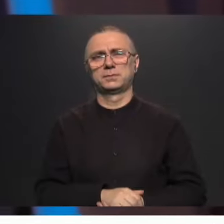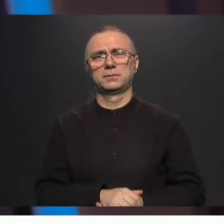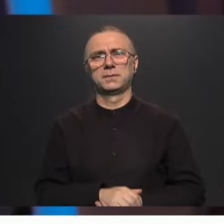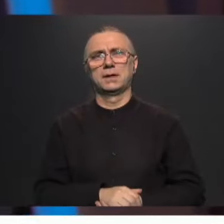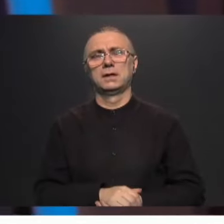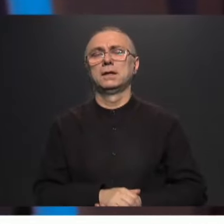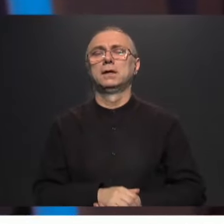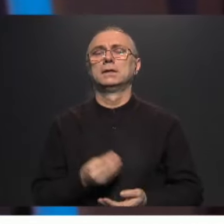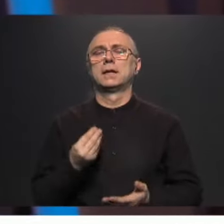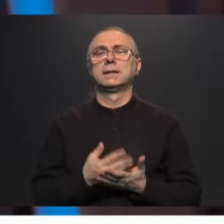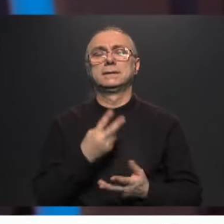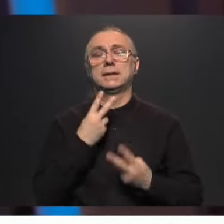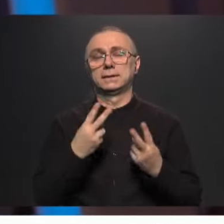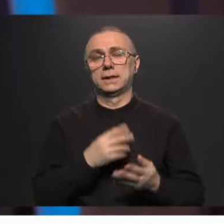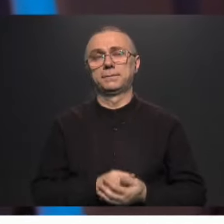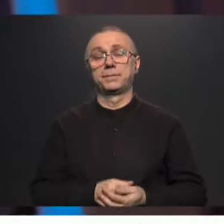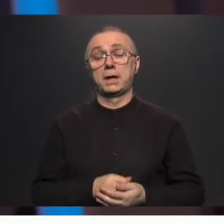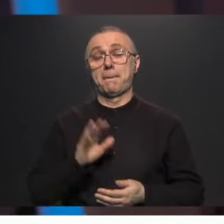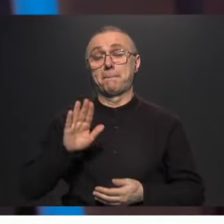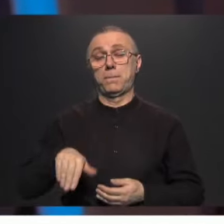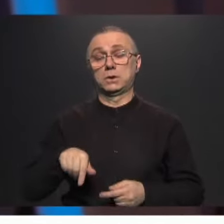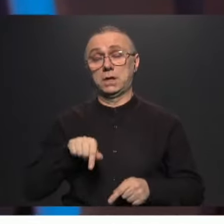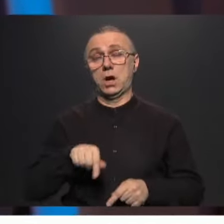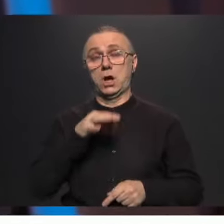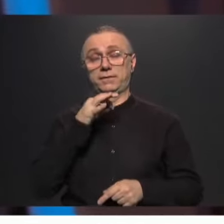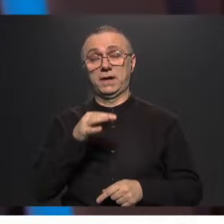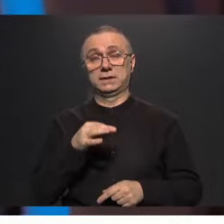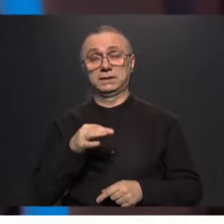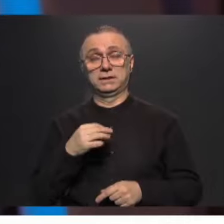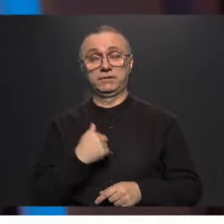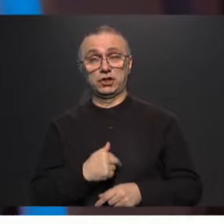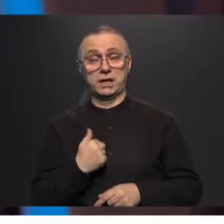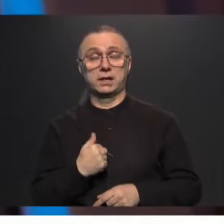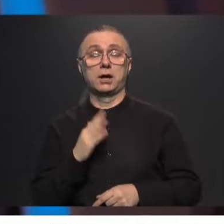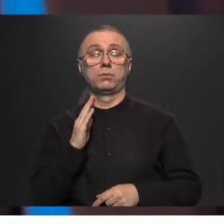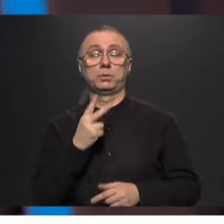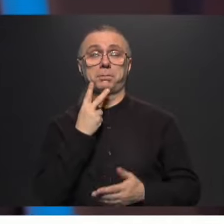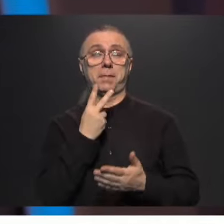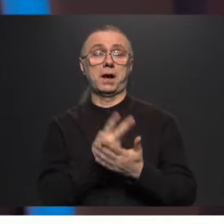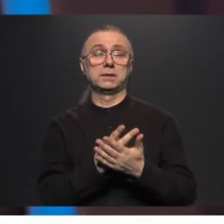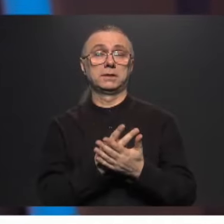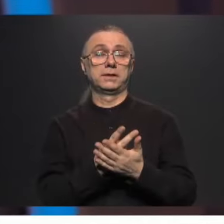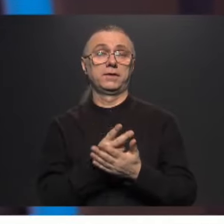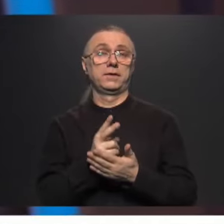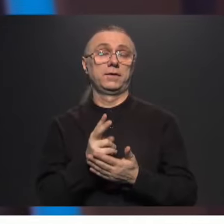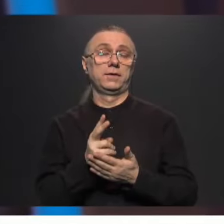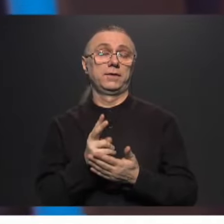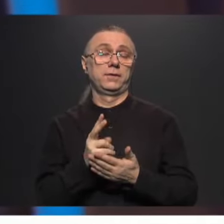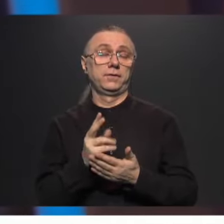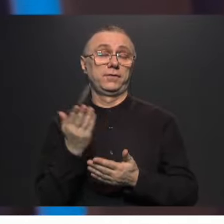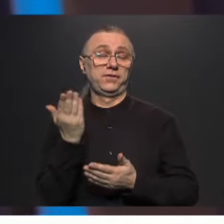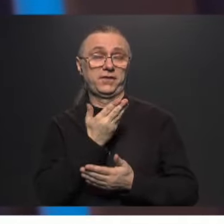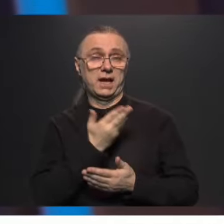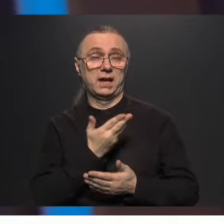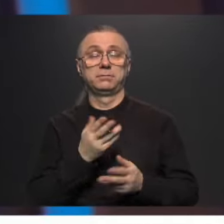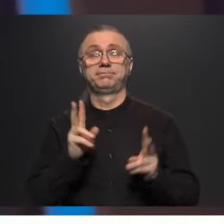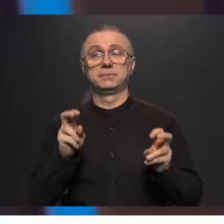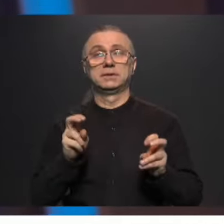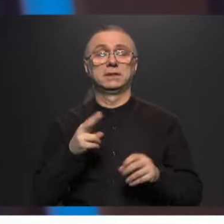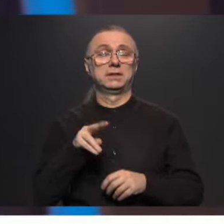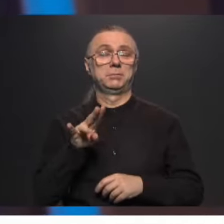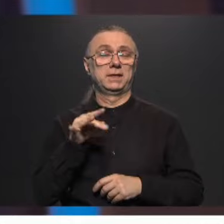я хочу вам сообщить, что сразу после нашего эфира на телеканале «Спас» будет показан фильм «Дмитрий Донской» из цикла